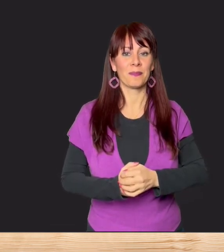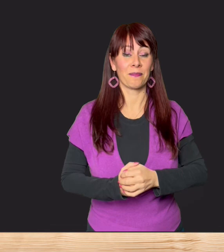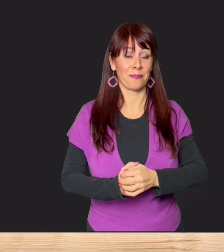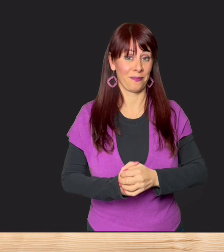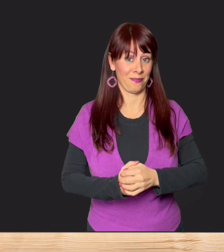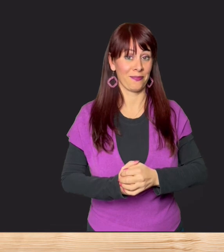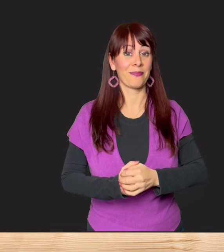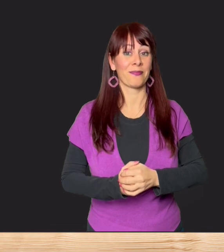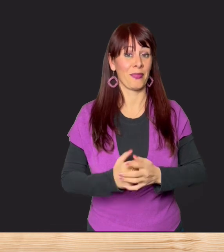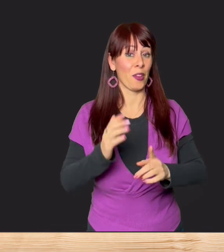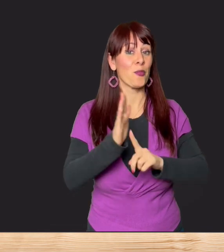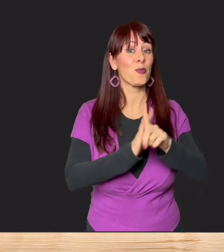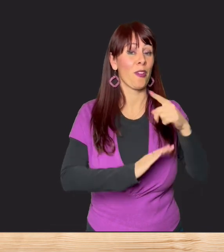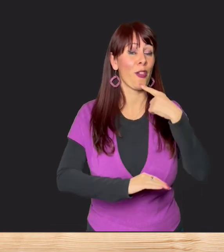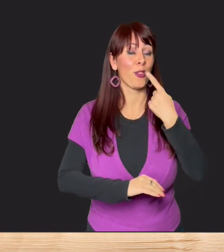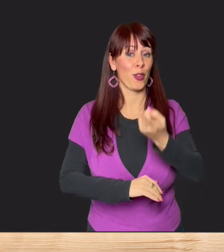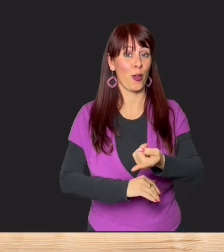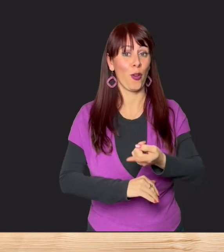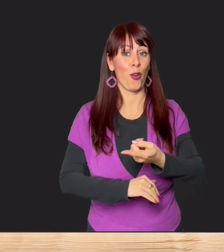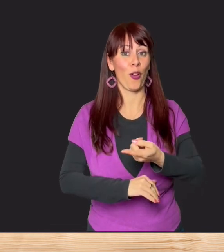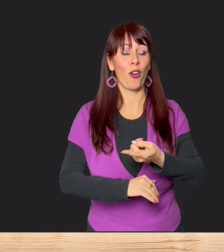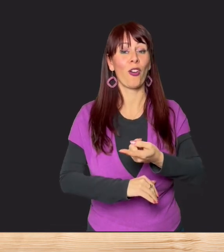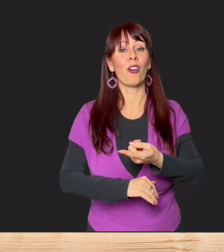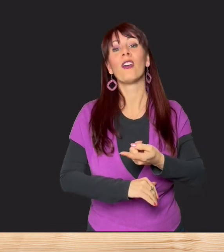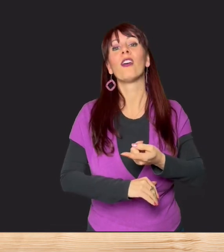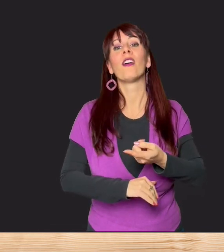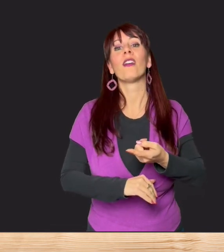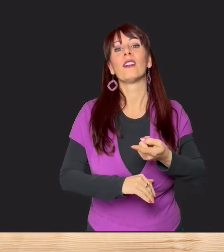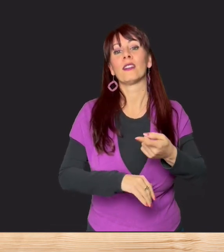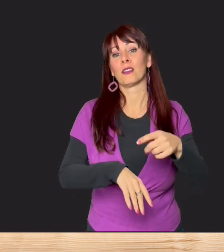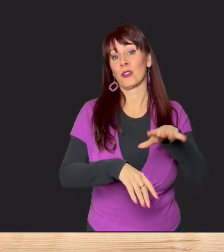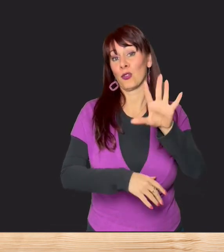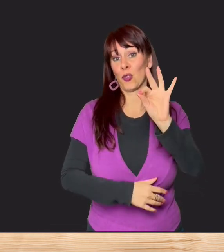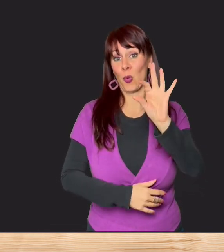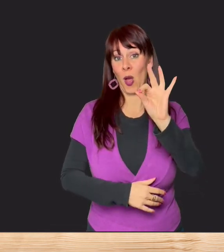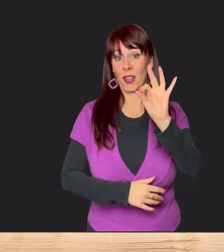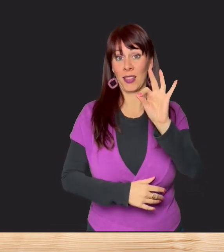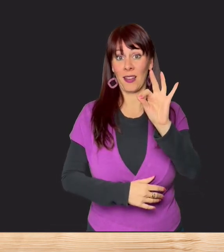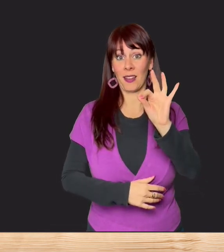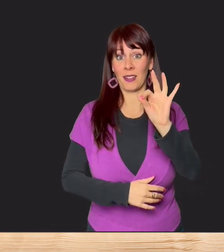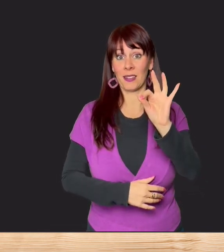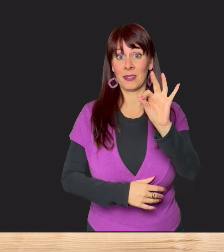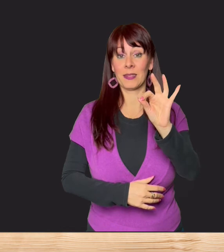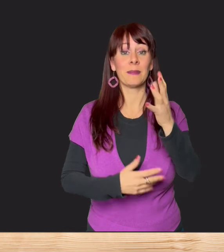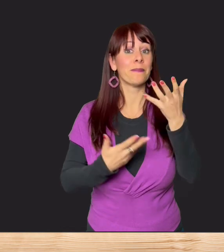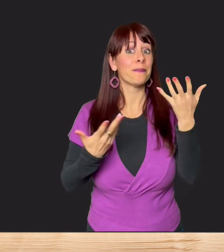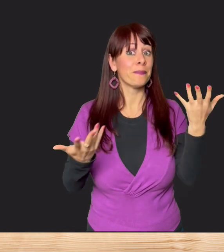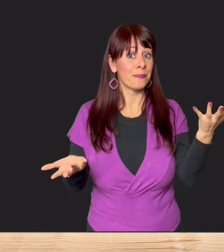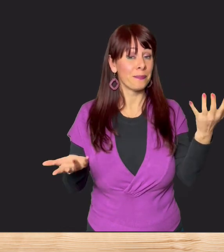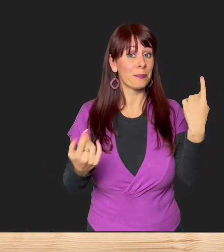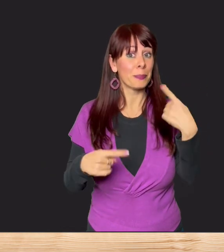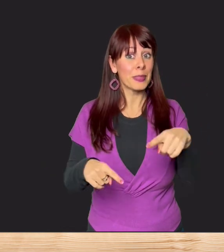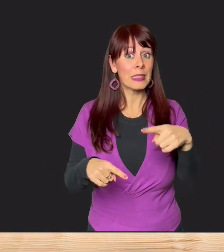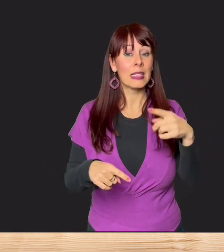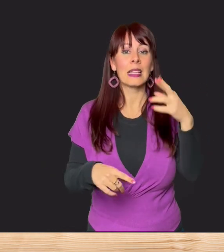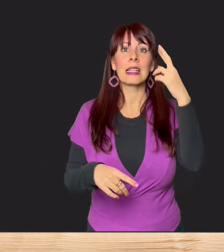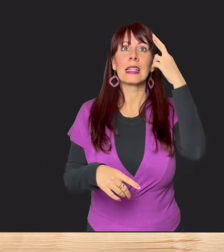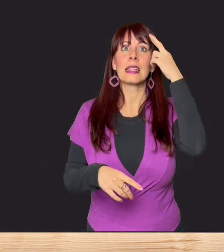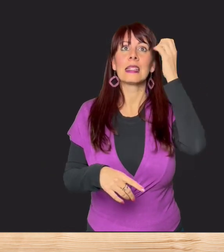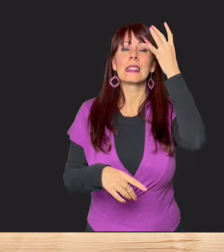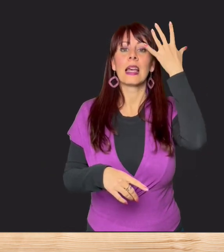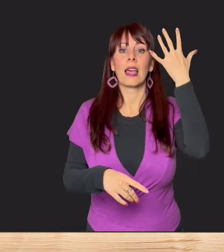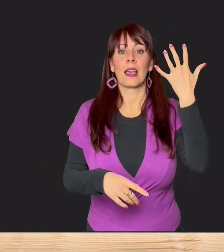adesso il risultato che lo dico io 86 meno 36 a 50 ecco allora che se avessi tolto